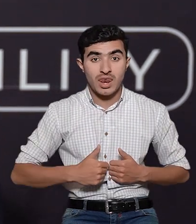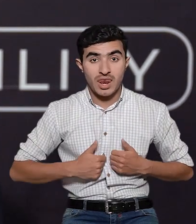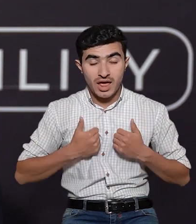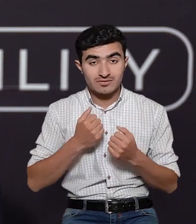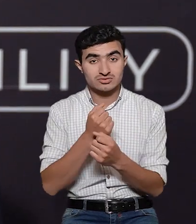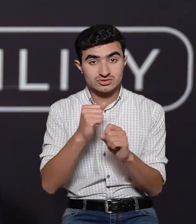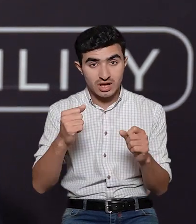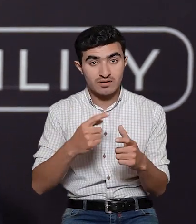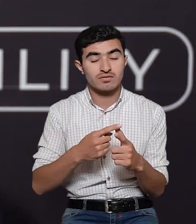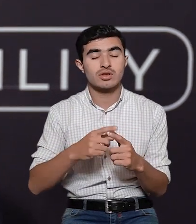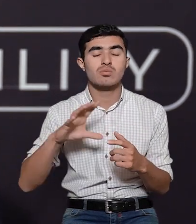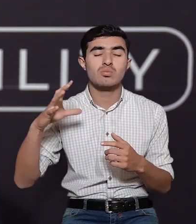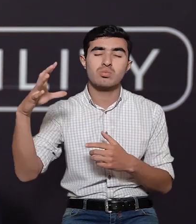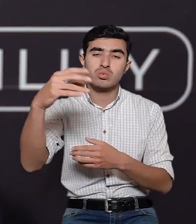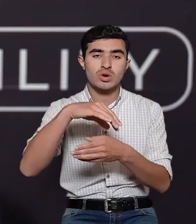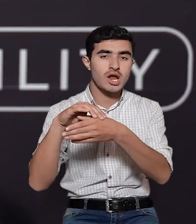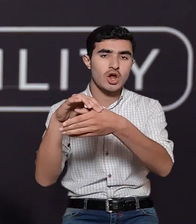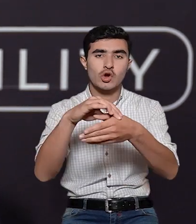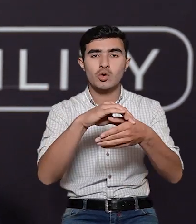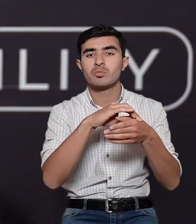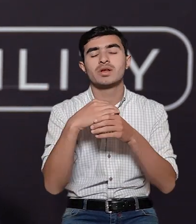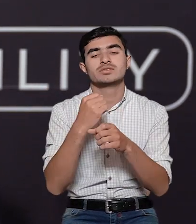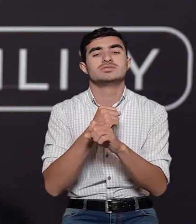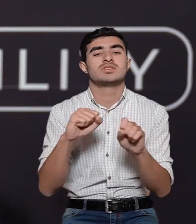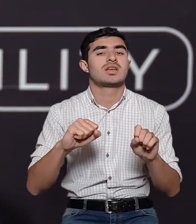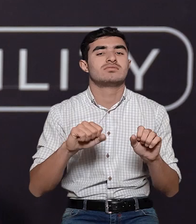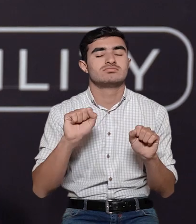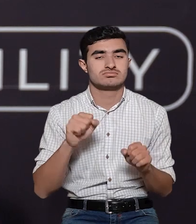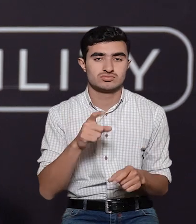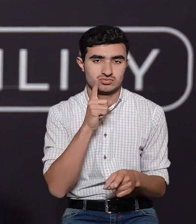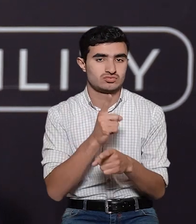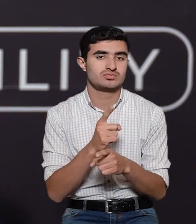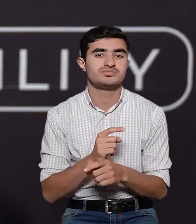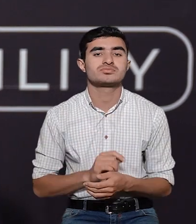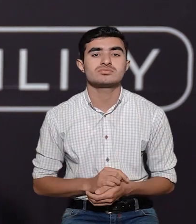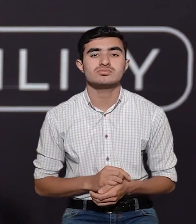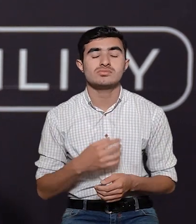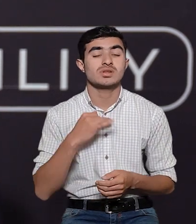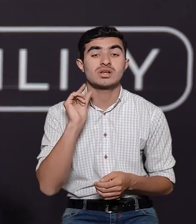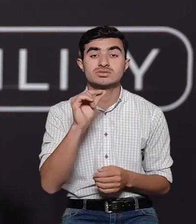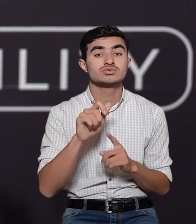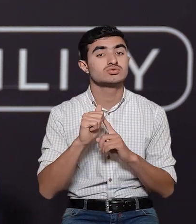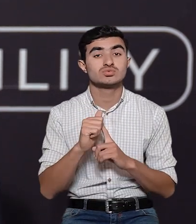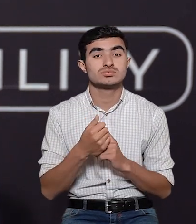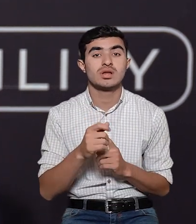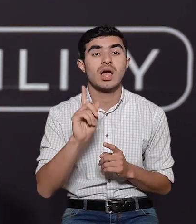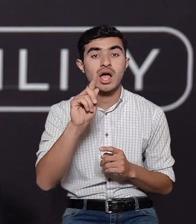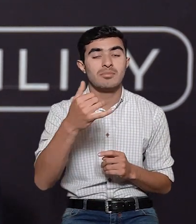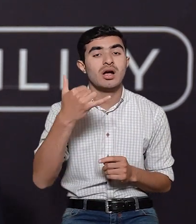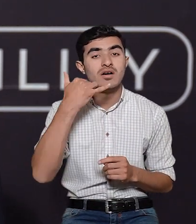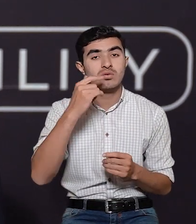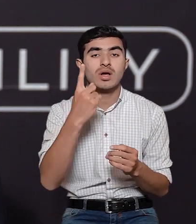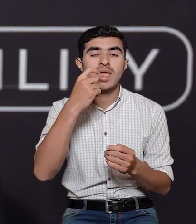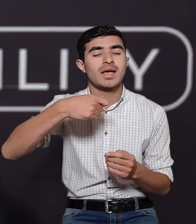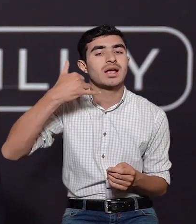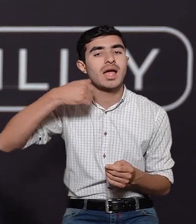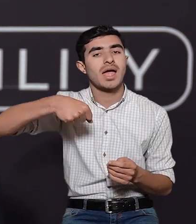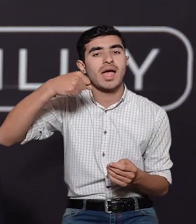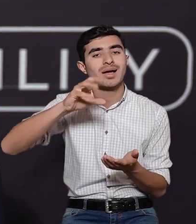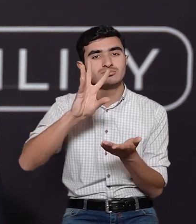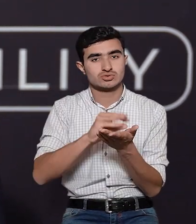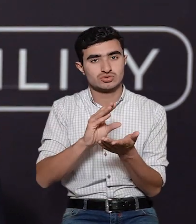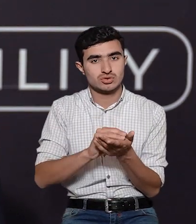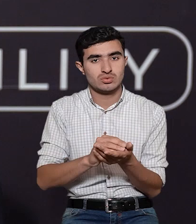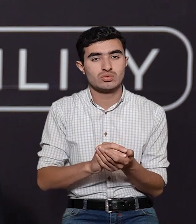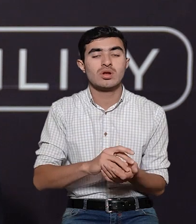اس نے پوری انسانیت کو بچایا. تو اس سے بڑی اور کیا چیز ہو سکتی ہے؟ تو میں سب سے اپیل کروں گا کہ فون کے اوپر صرف ایک